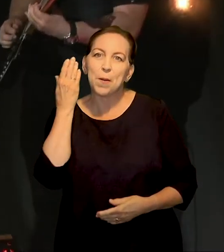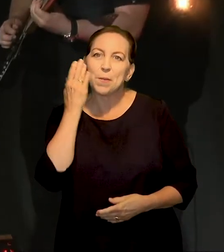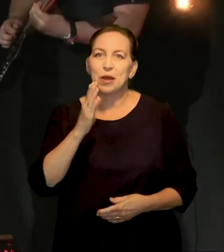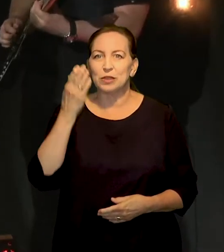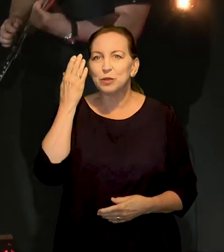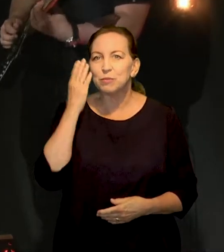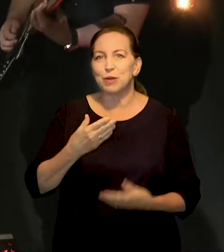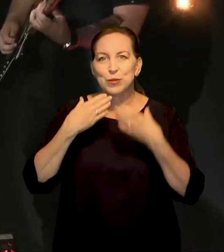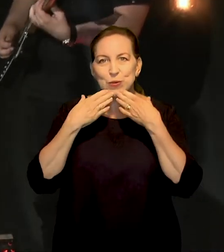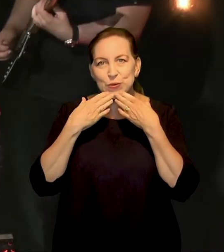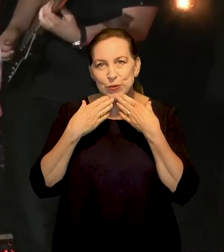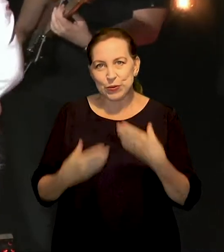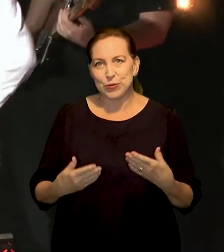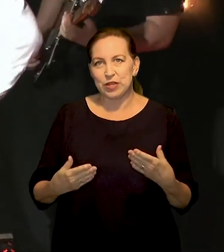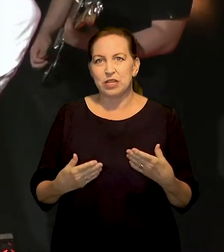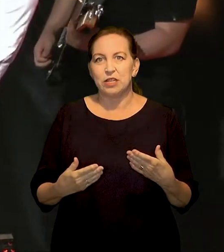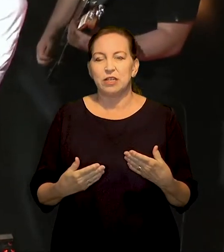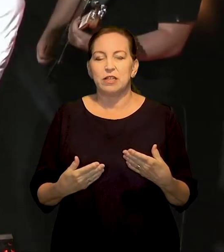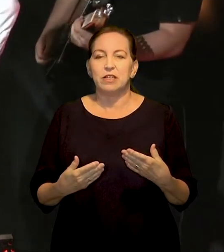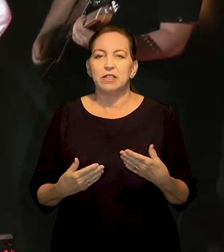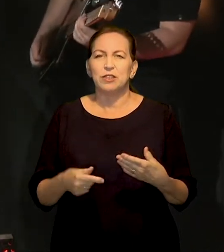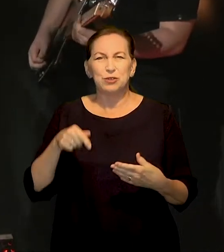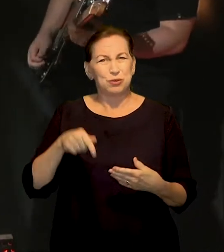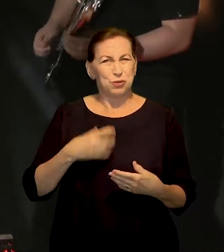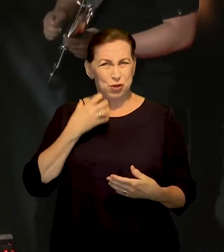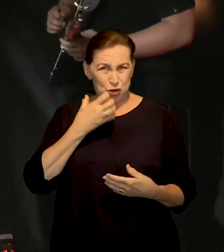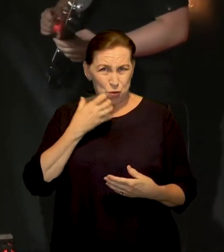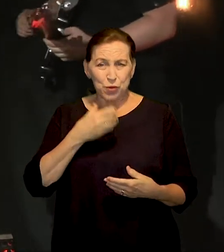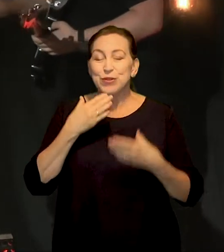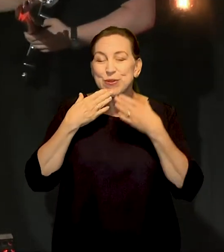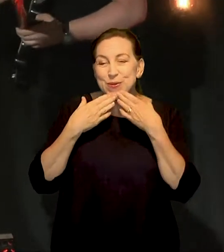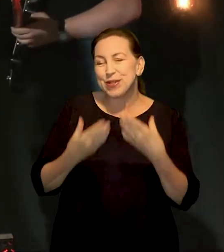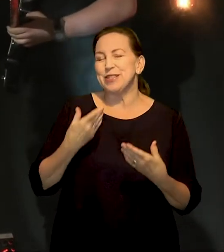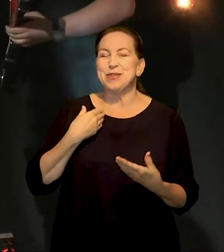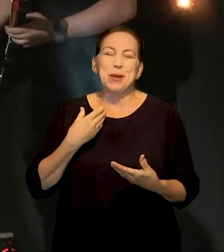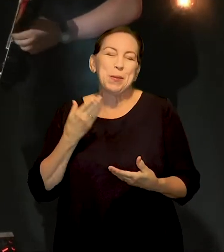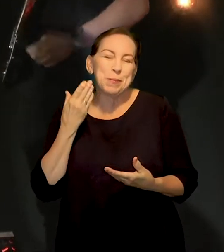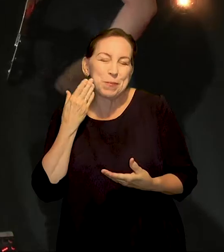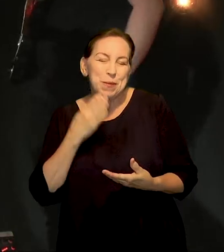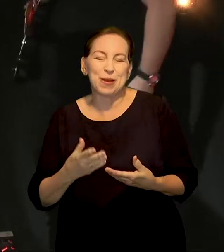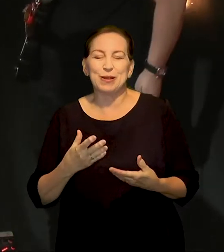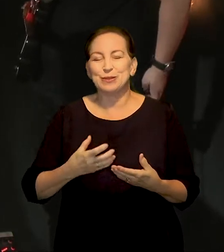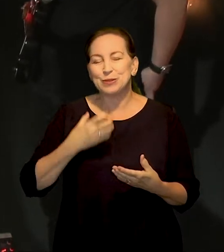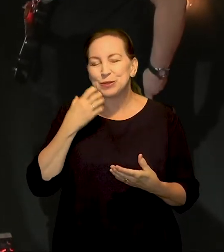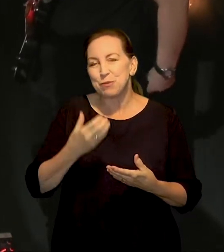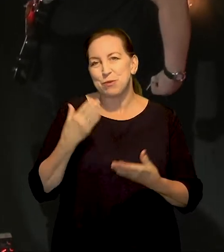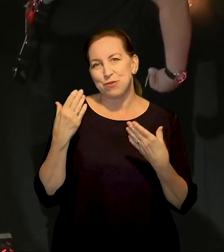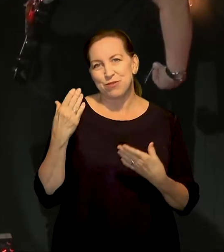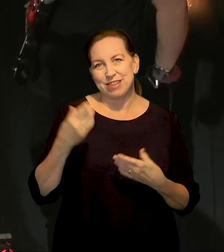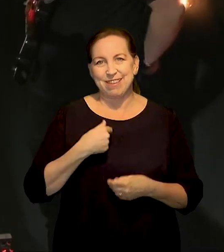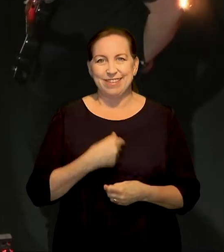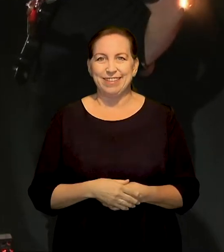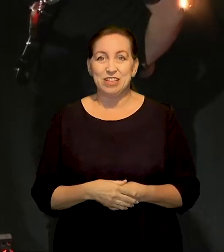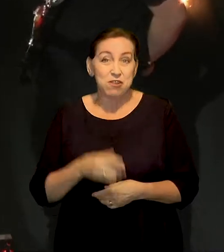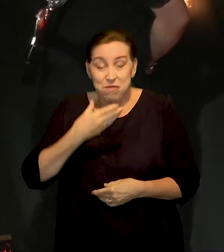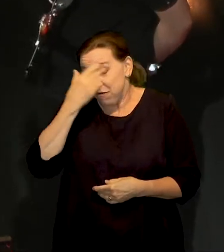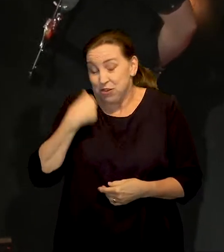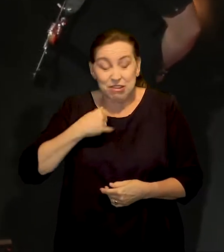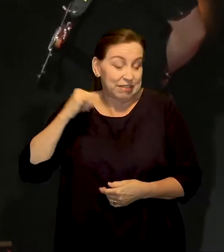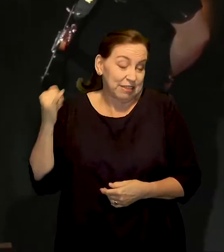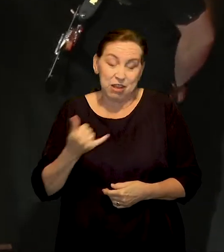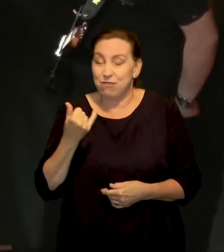Bardzo, bardzo, bardzo dziękuję, kochani. Jest tu ciepło, więc dziękuję za tak ciepłe przywitanie. Nie wiem, czy tak zawsze